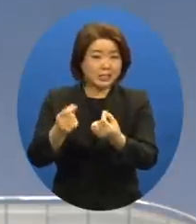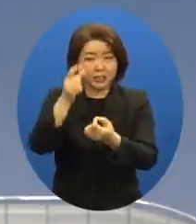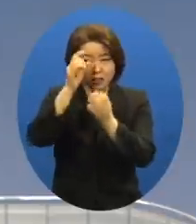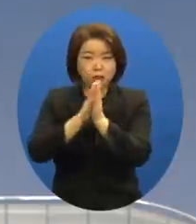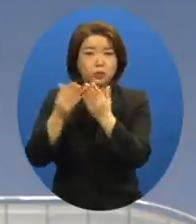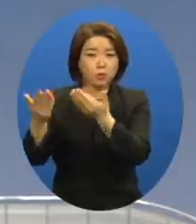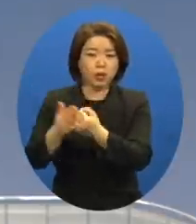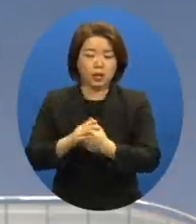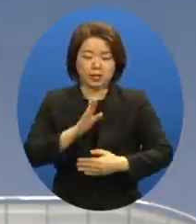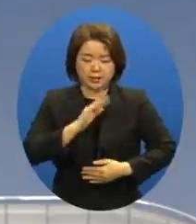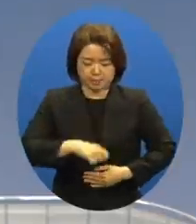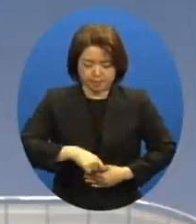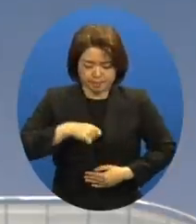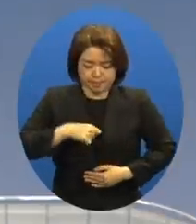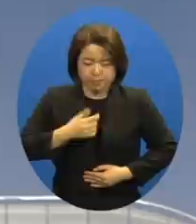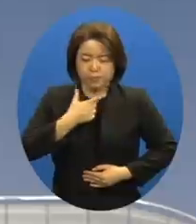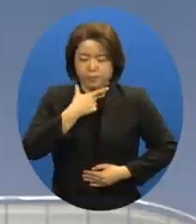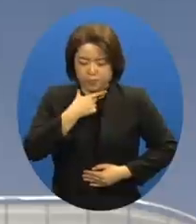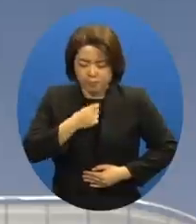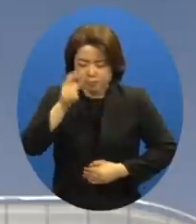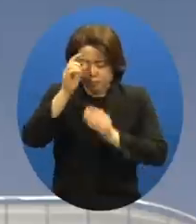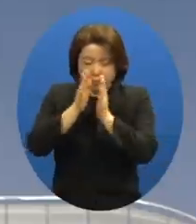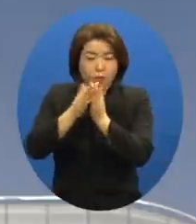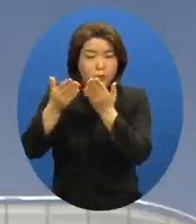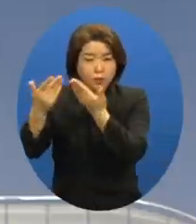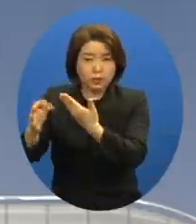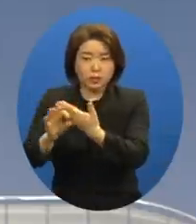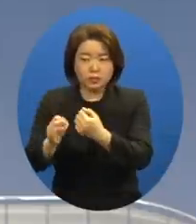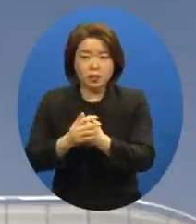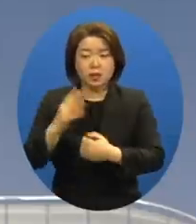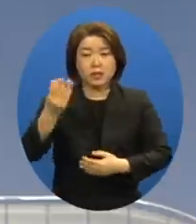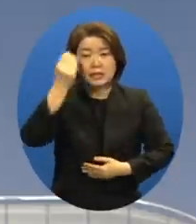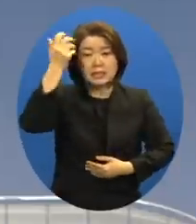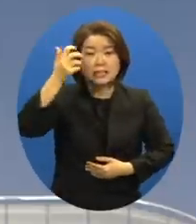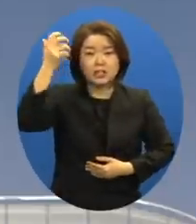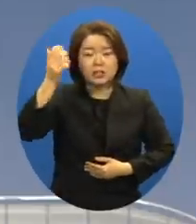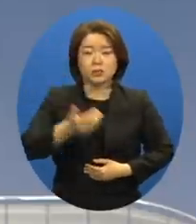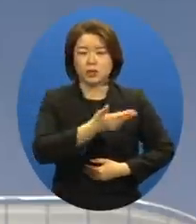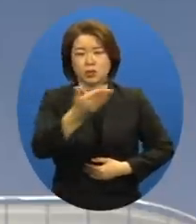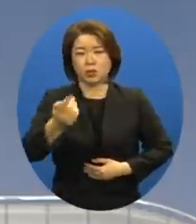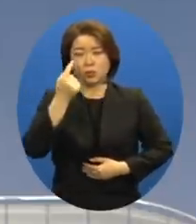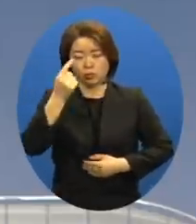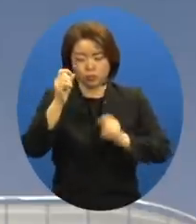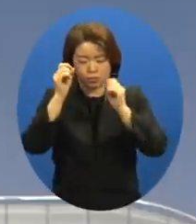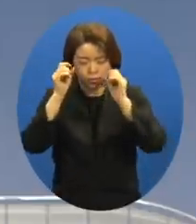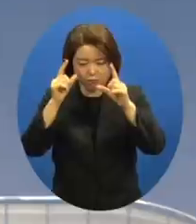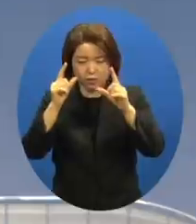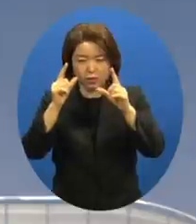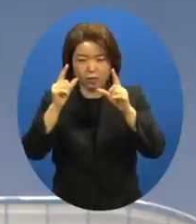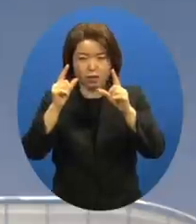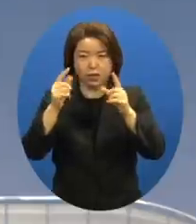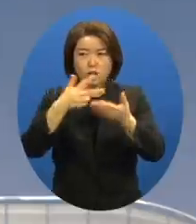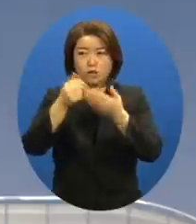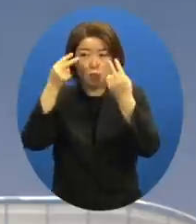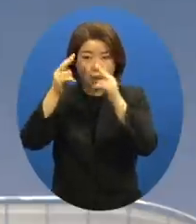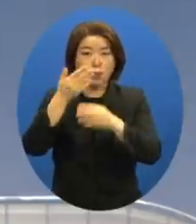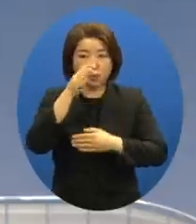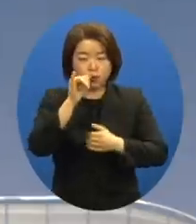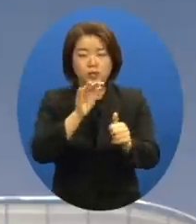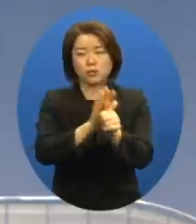진심으로 구하시면 성령께서 여러분들의 눈을 열어 주실 것입니다 이것이